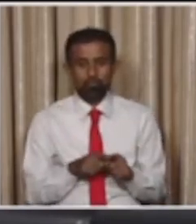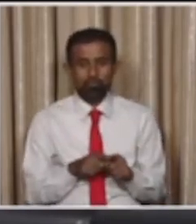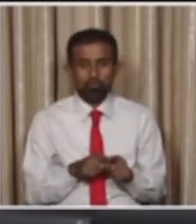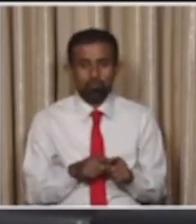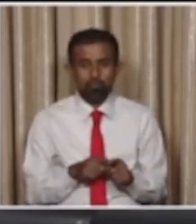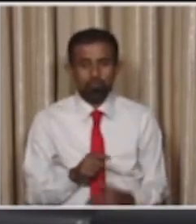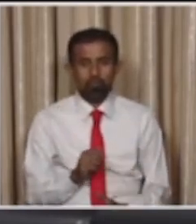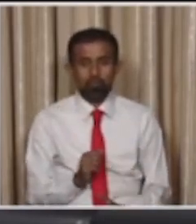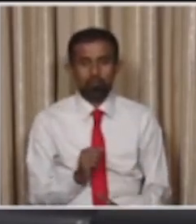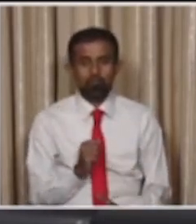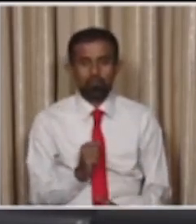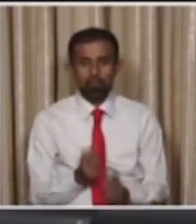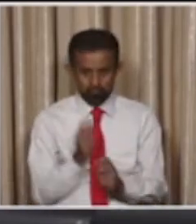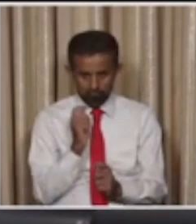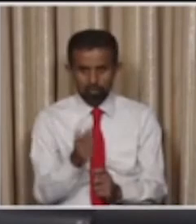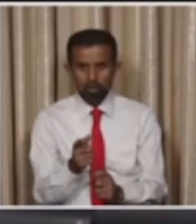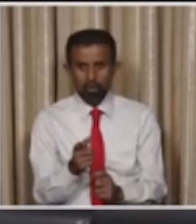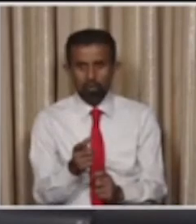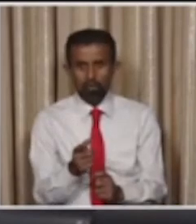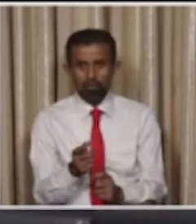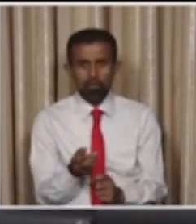මොකද්ද වන්දි දෙනවා? වන්දි මොකද්ද?